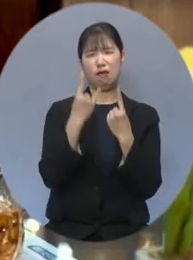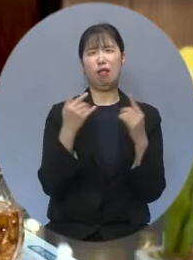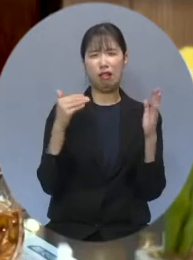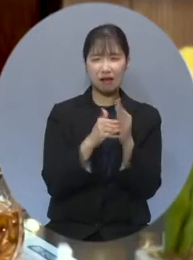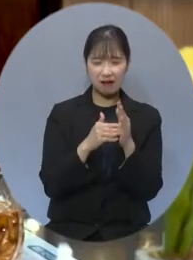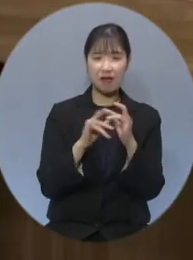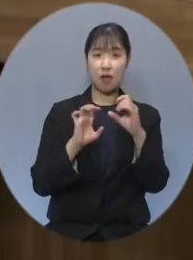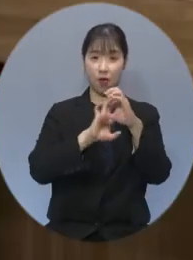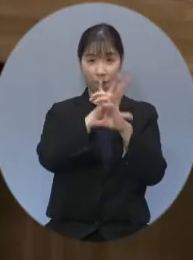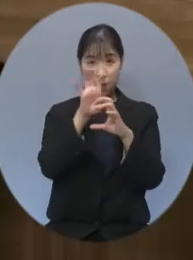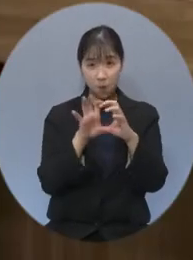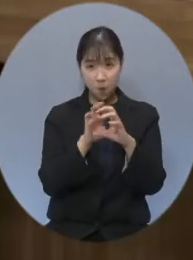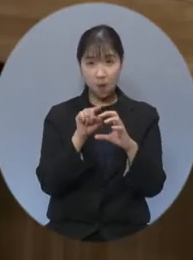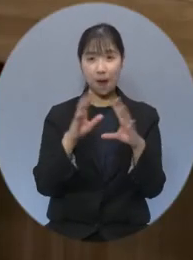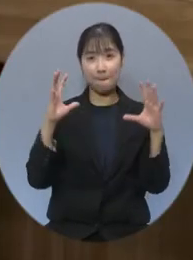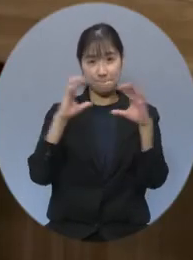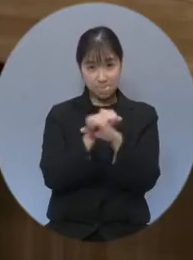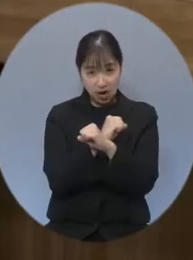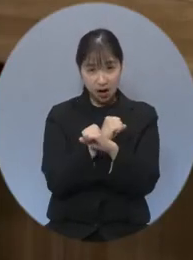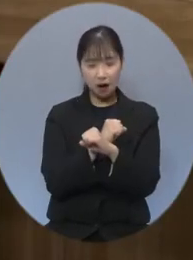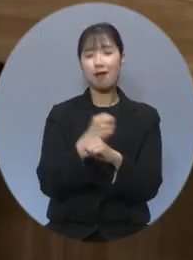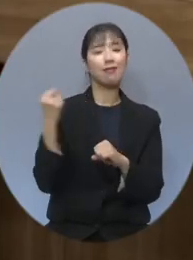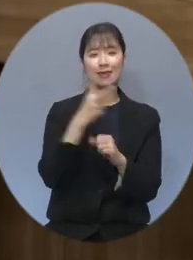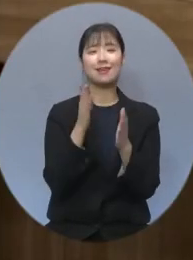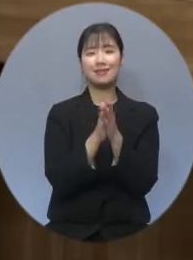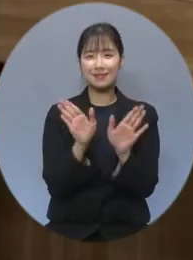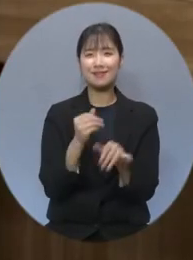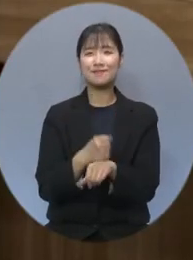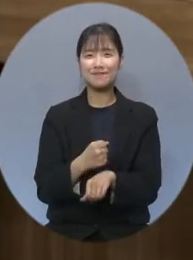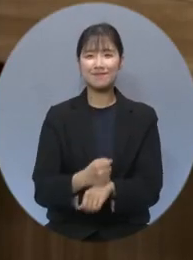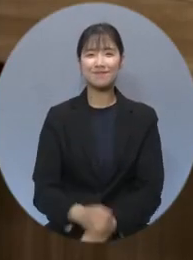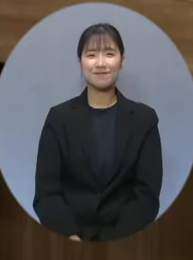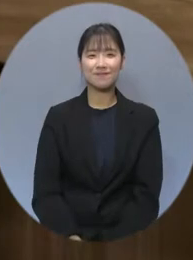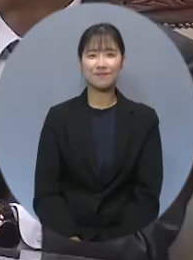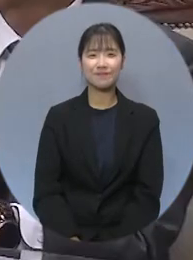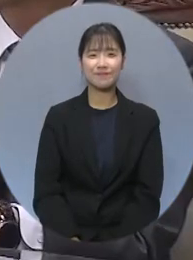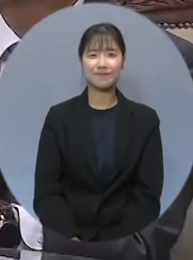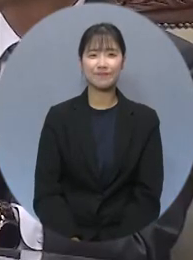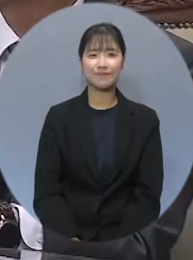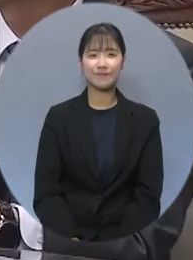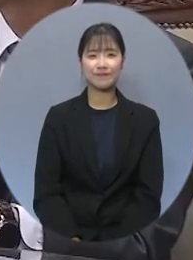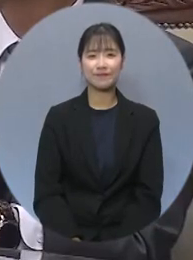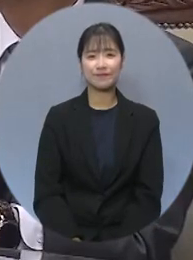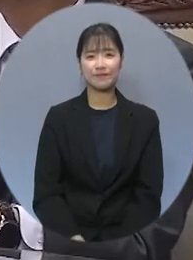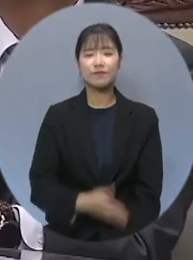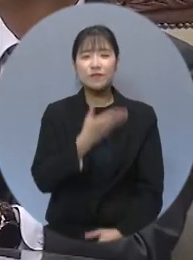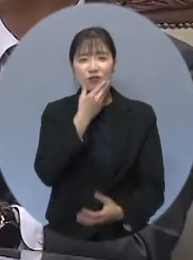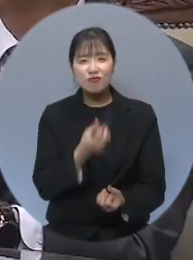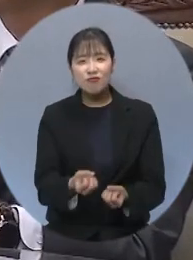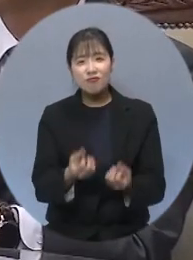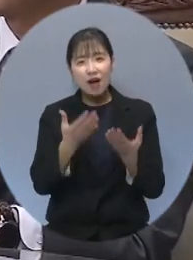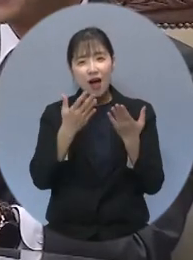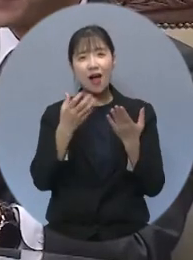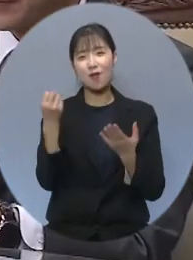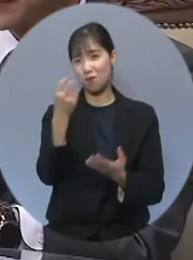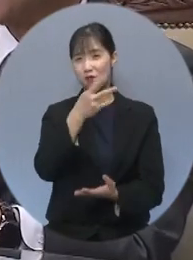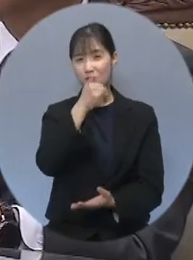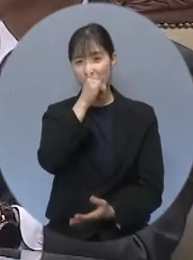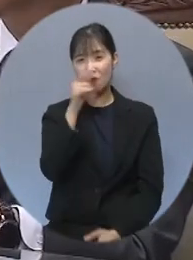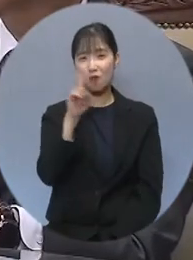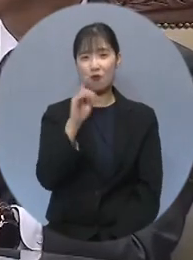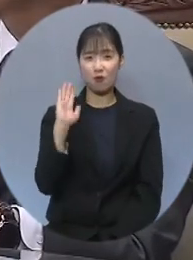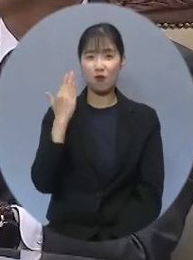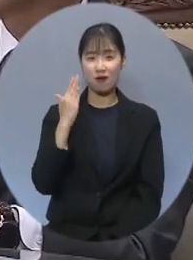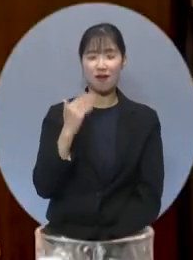조금씩 드는 대로 바로 진행하도록 하겠습니다. 네. 그리고 시장님 그 축하드릴 일이 한 가지 있더라고요. 네네. 그